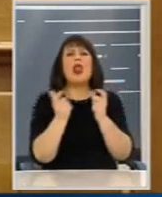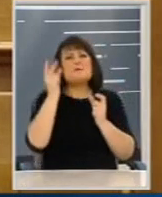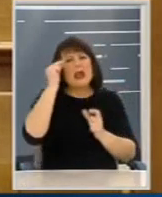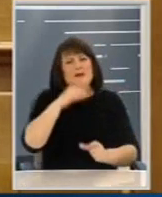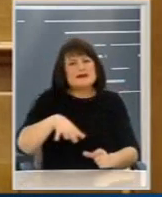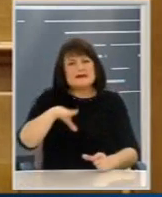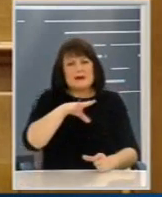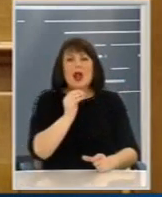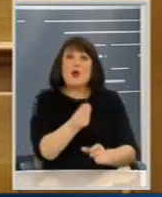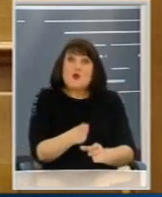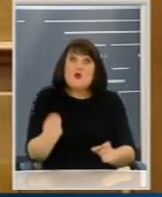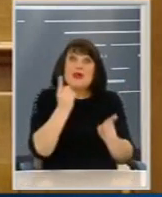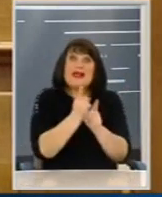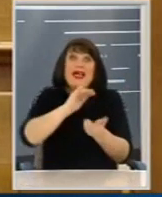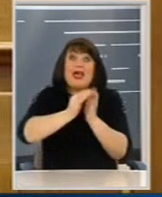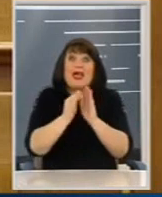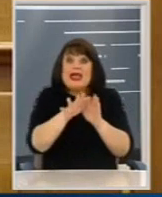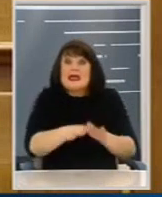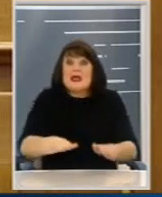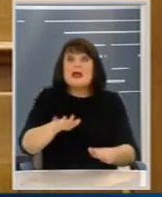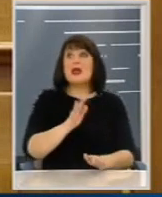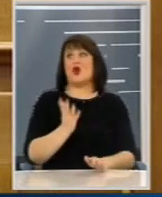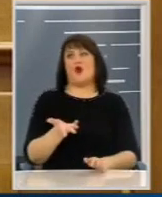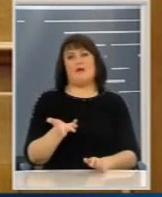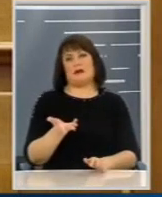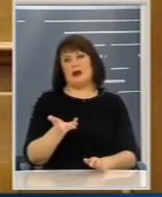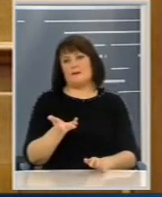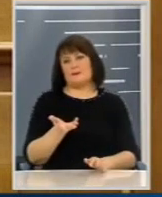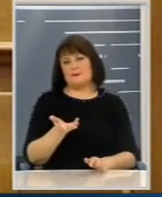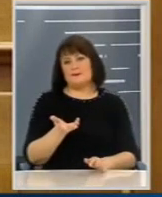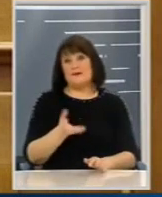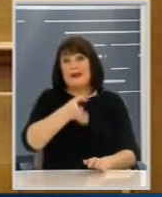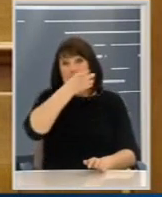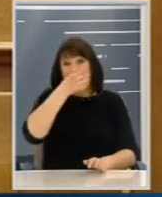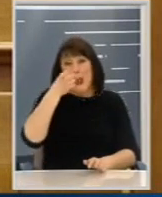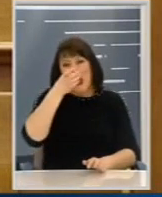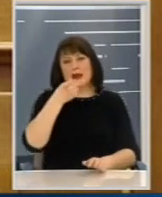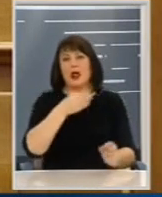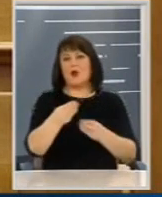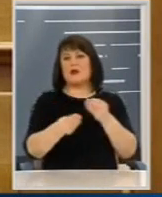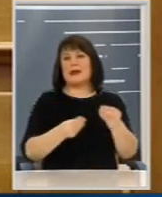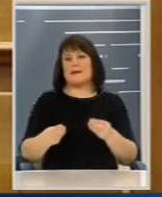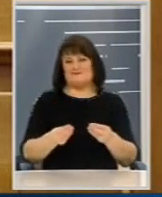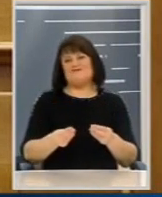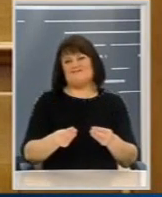τη δράση κυκλωμάτων και κυρίως από τη δράση κυκλωμάτων ναρκωτικών, διακίνησης ναρκωτικών.